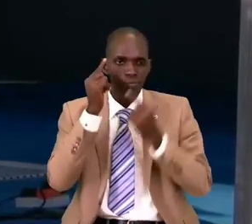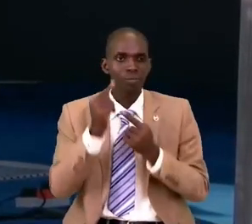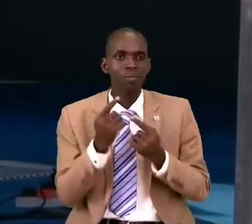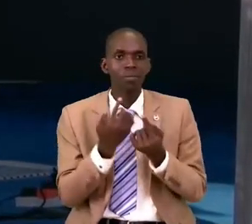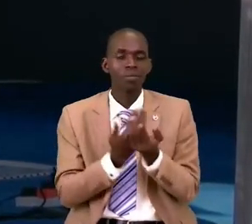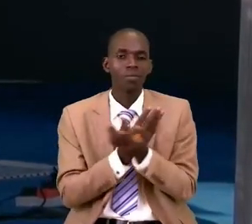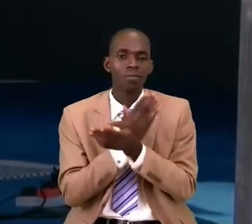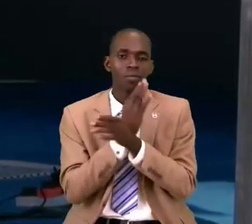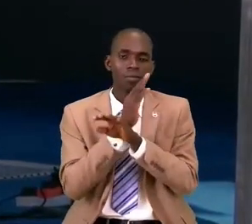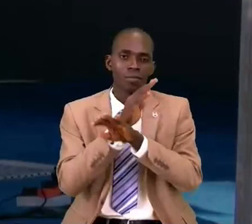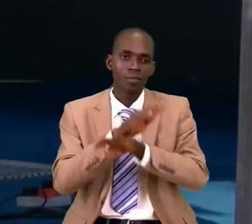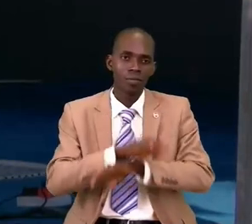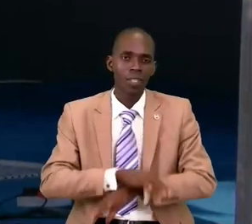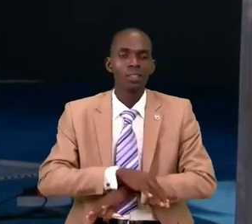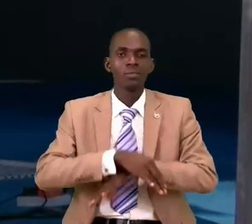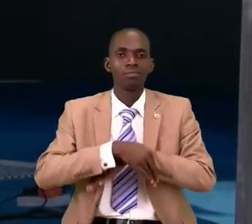est écrit.